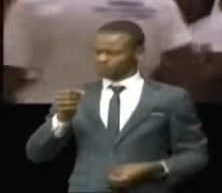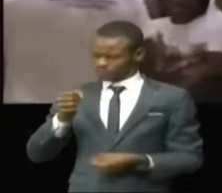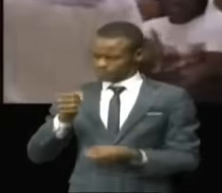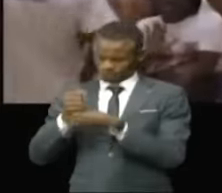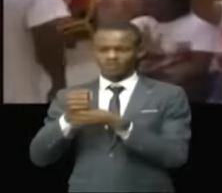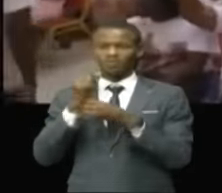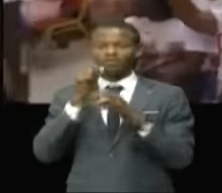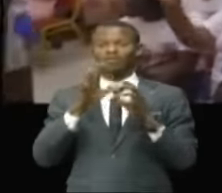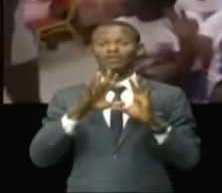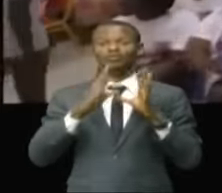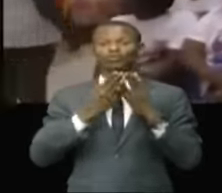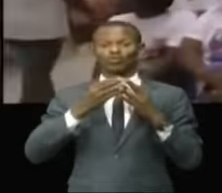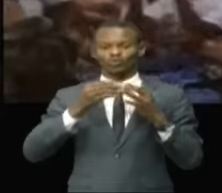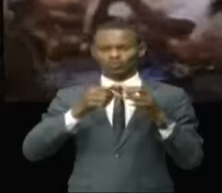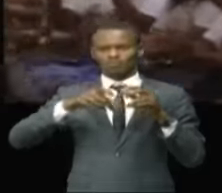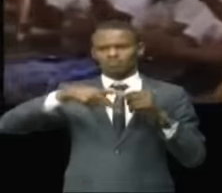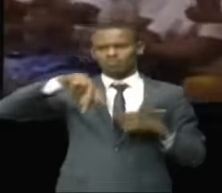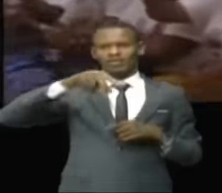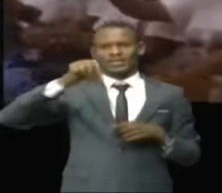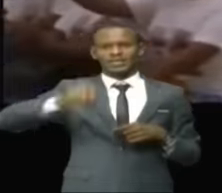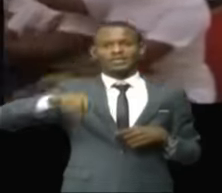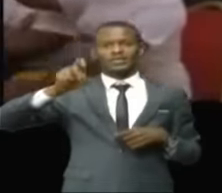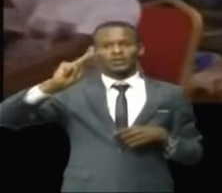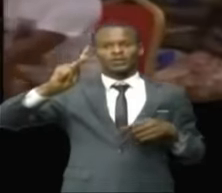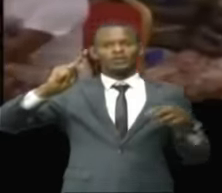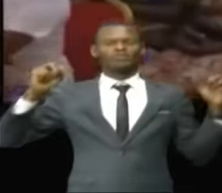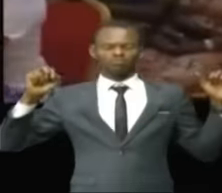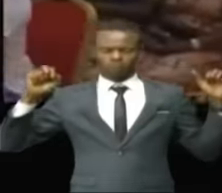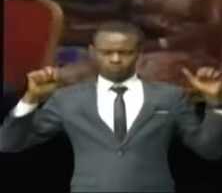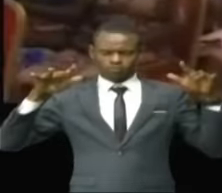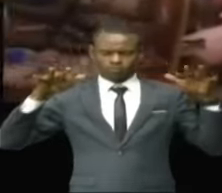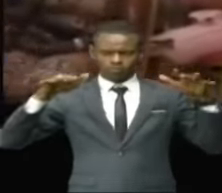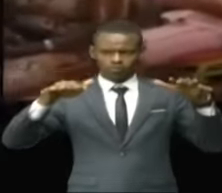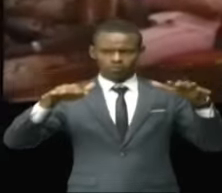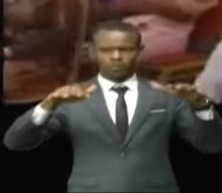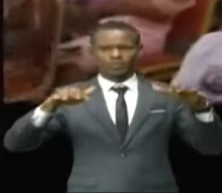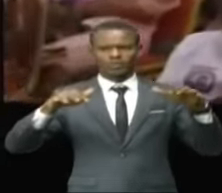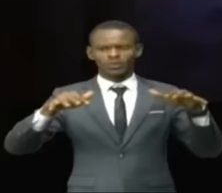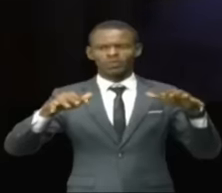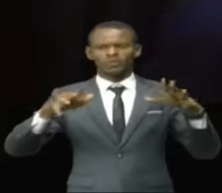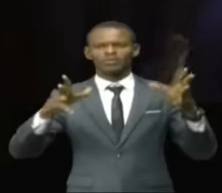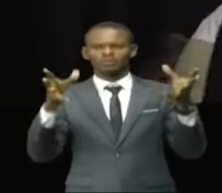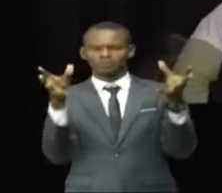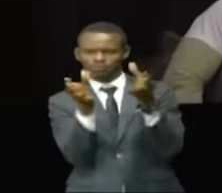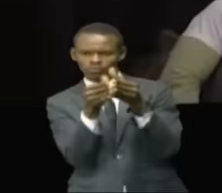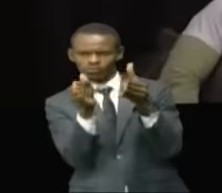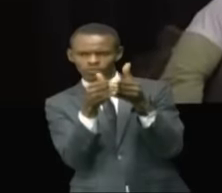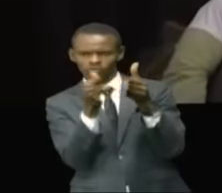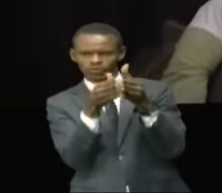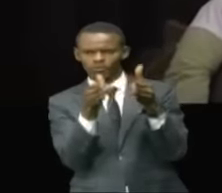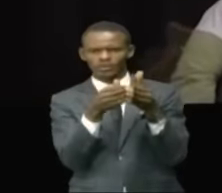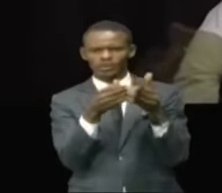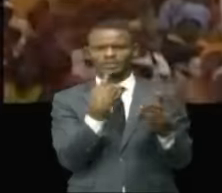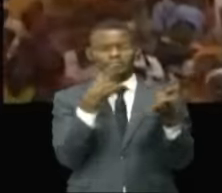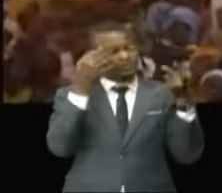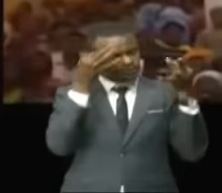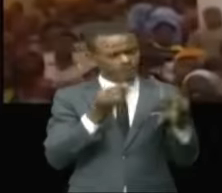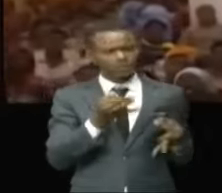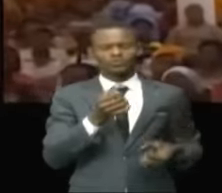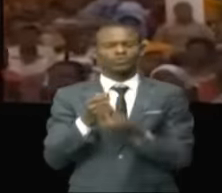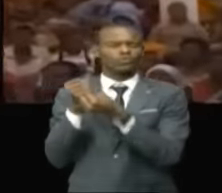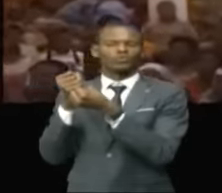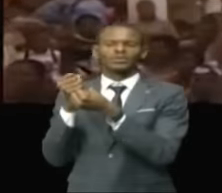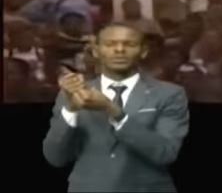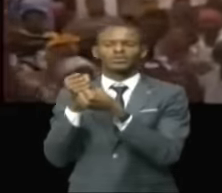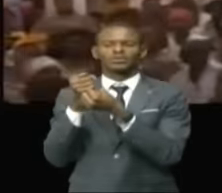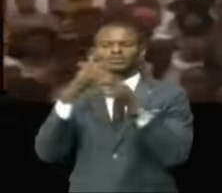tendances confondues, se sont retrouvées et ont exprimé leur détermination à épauler et à accompagner la première dame et son